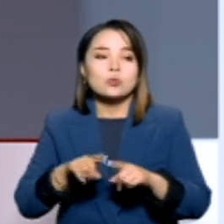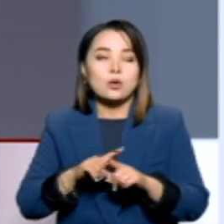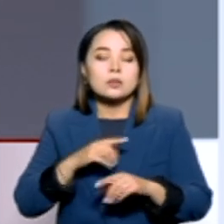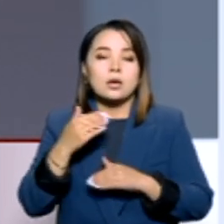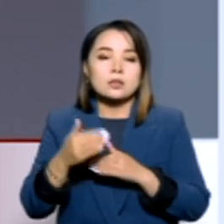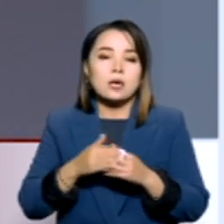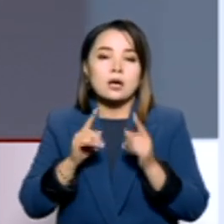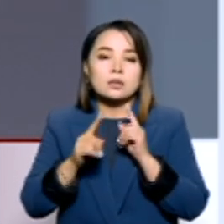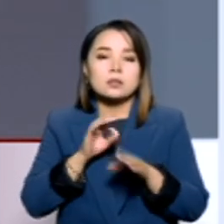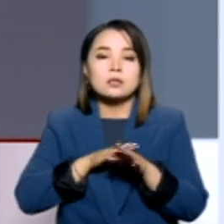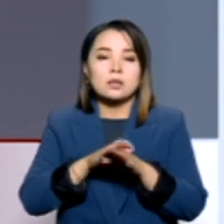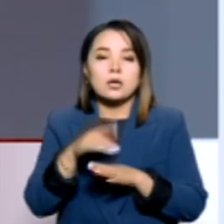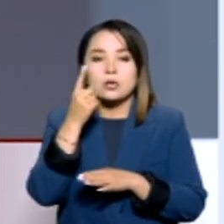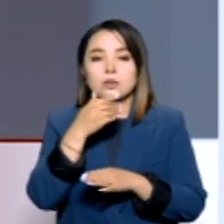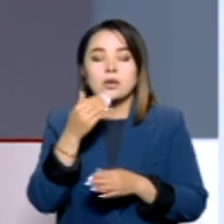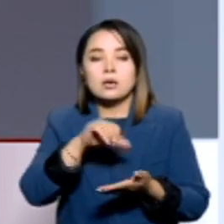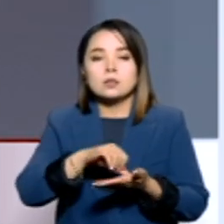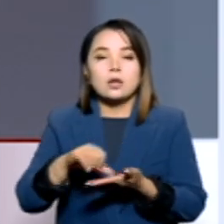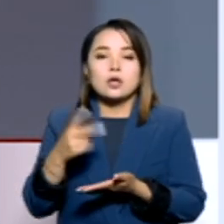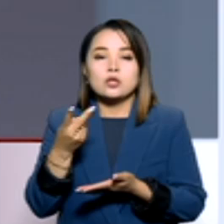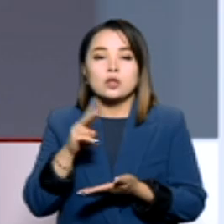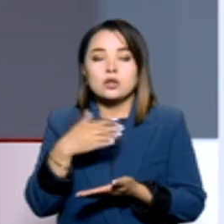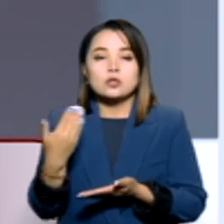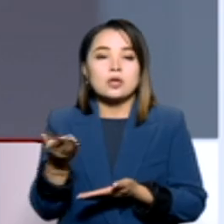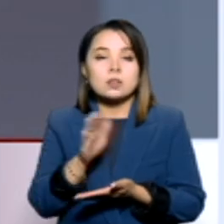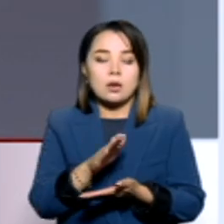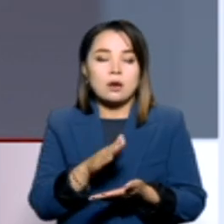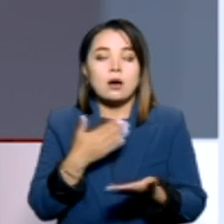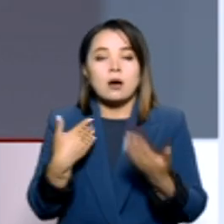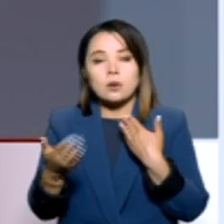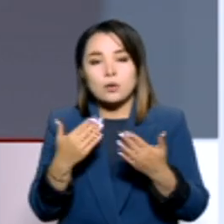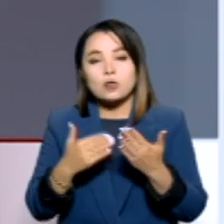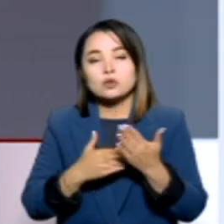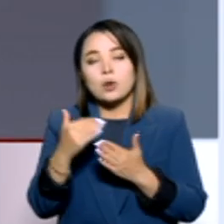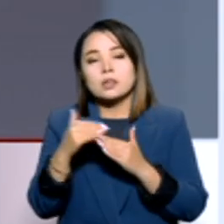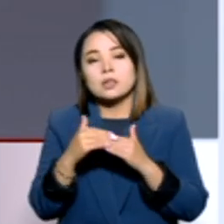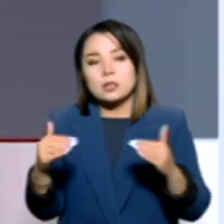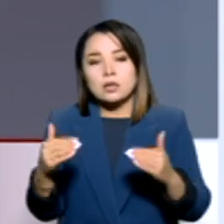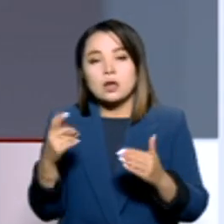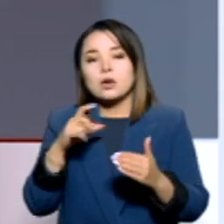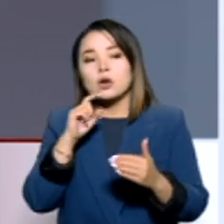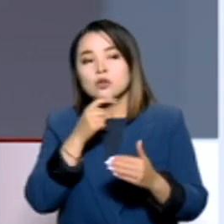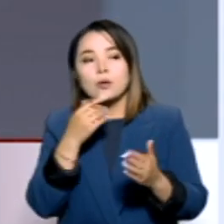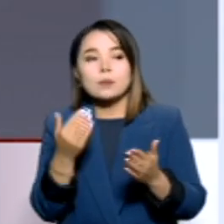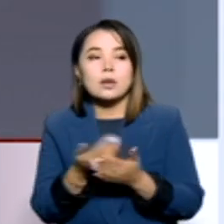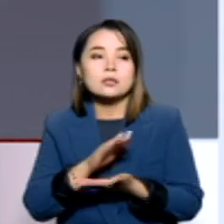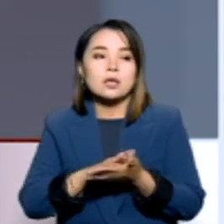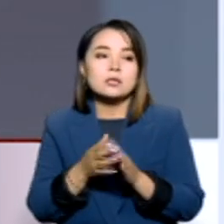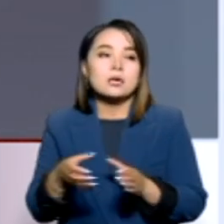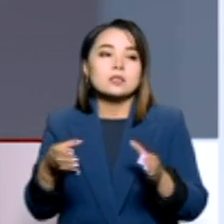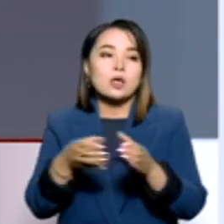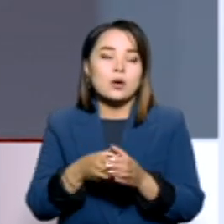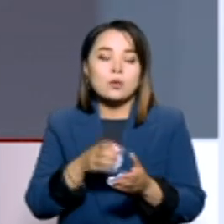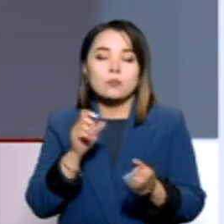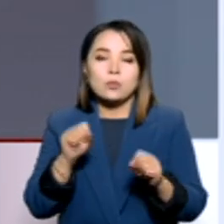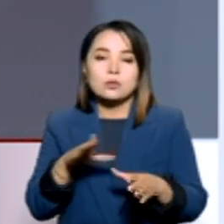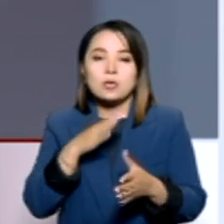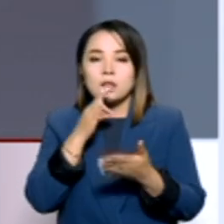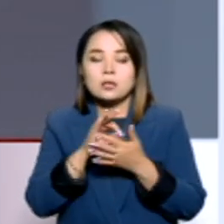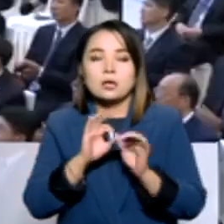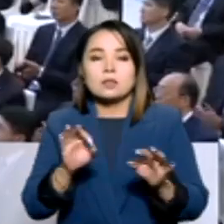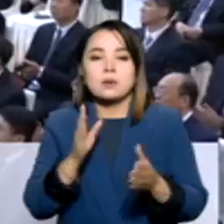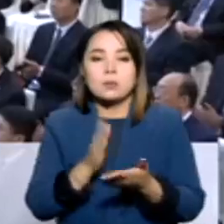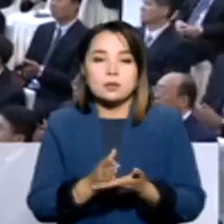алдында жеке келуі екі жақты қарым-қатынастың жоғары деңгейде екенін және жаңа экономикалық келісімдердің болуы мүмкін екенін